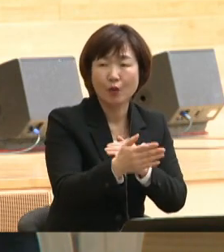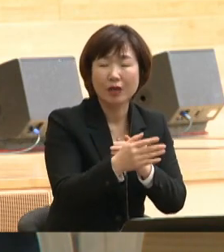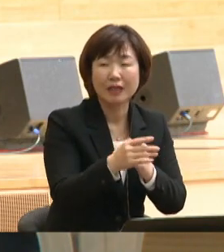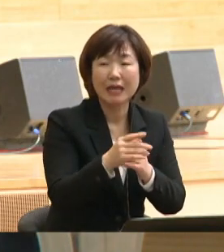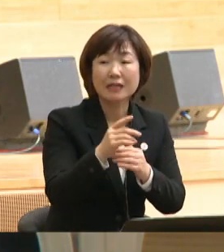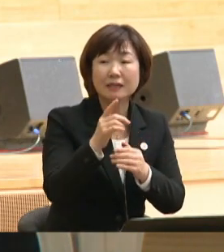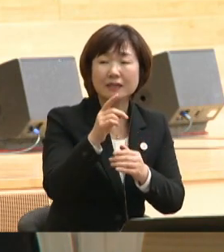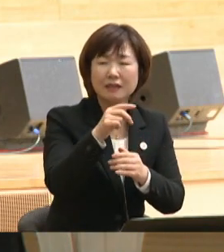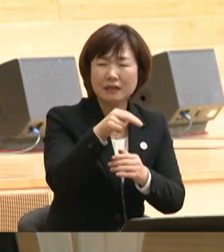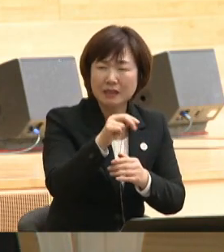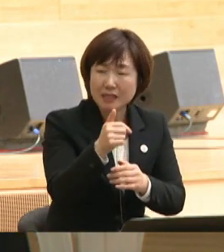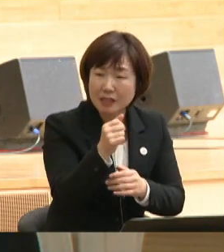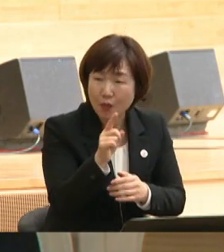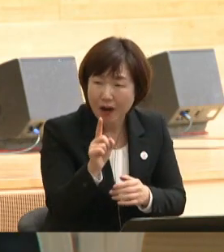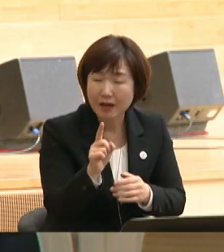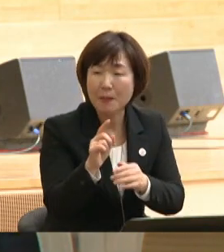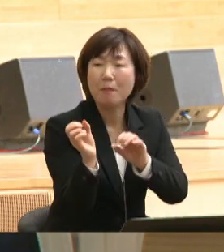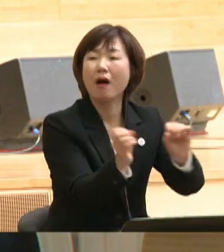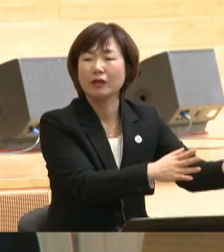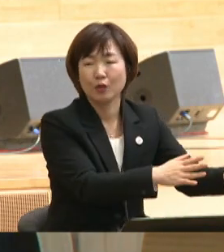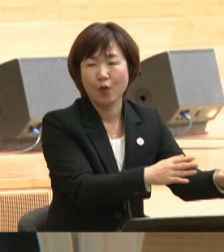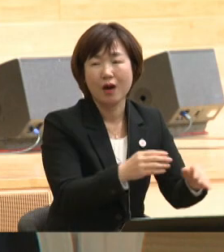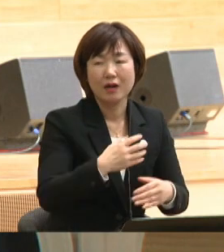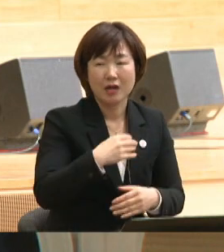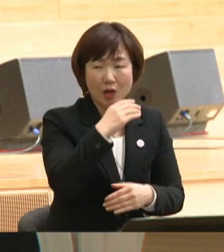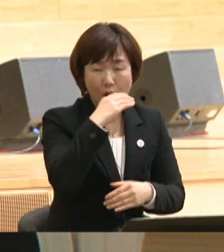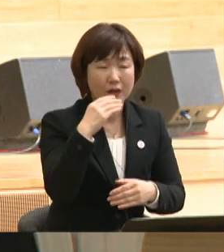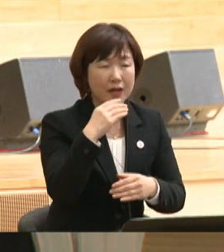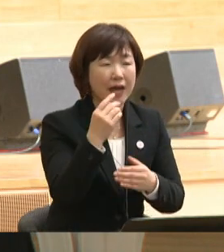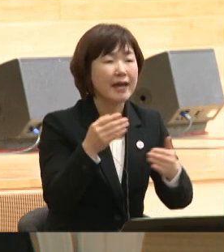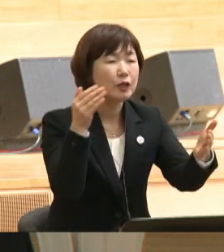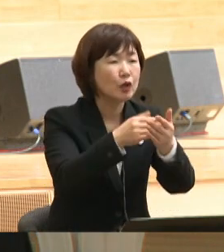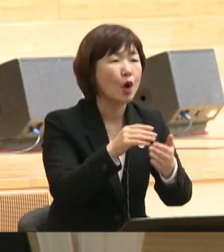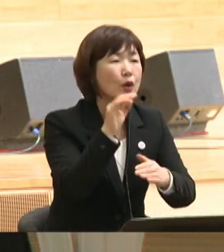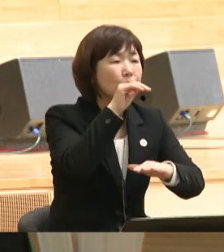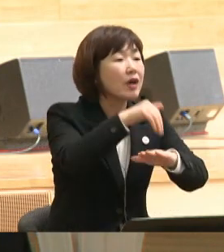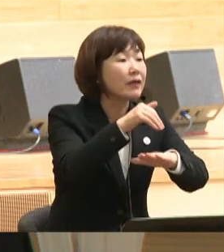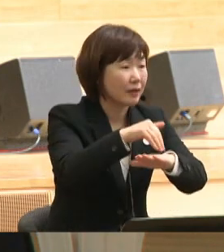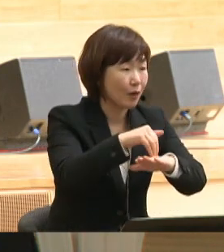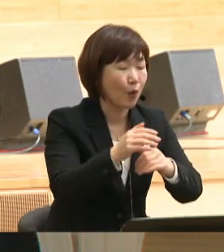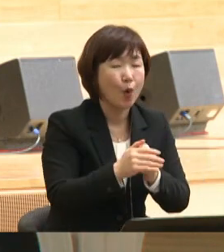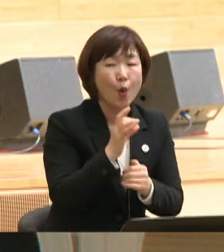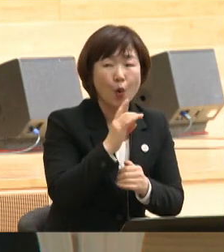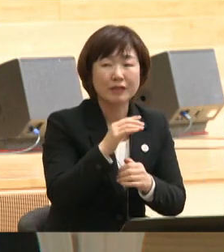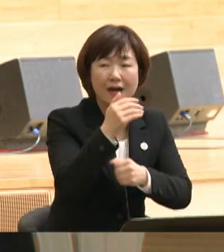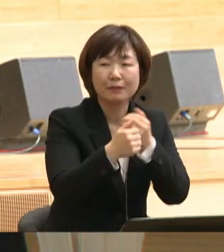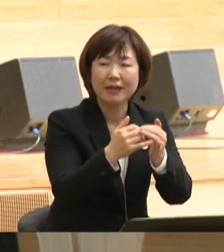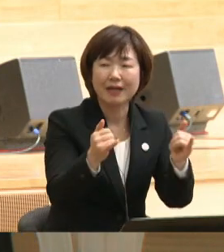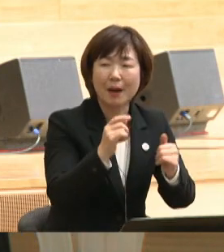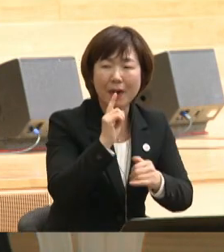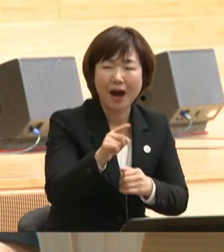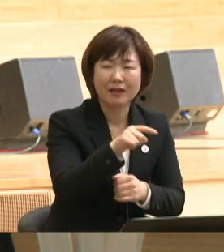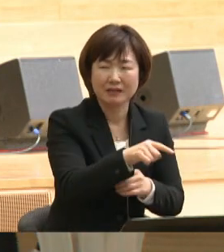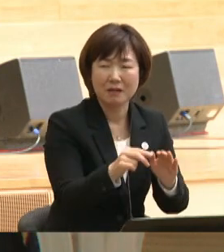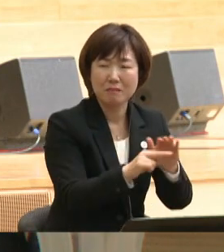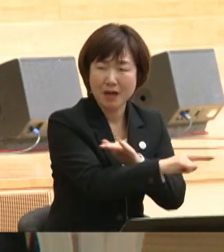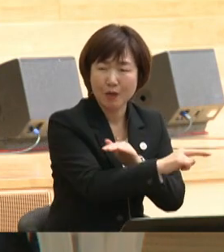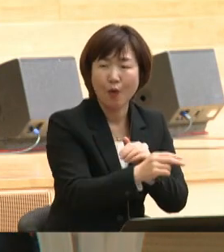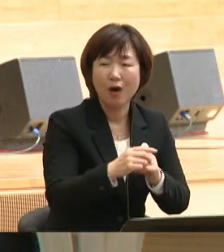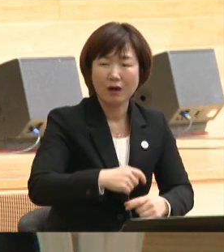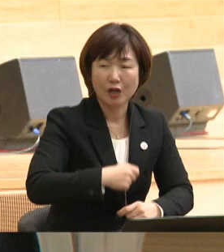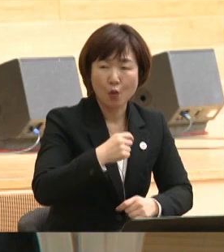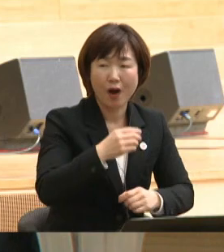내 자신을 연단하라라고 권면하고 있으며 또 너 오직 너 하나님의 사람아 이것들을 피하고 의와